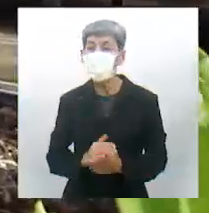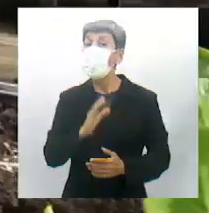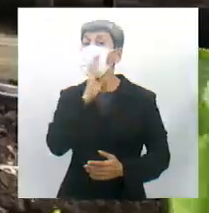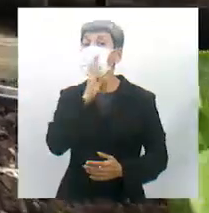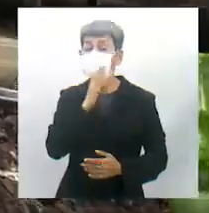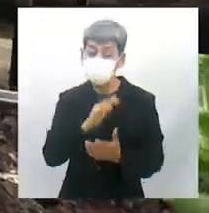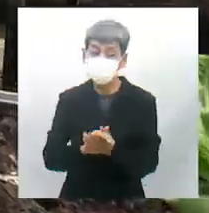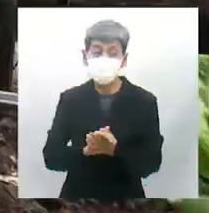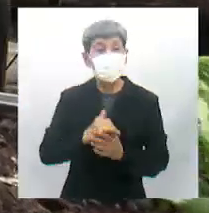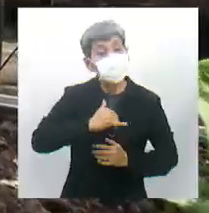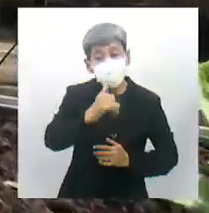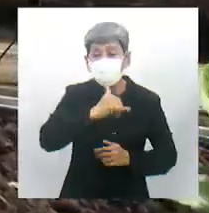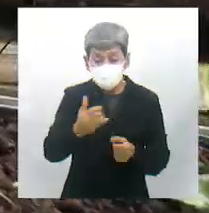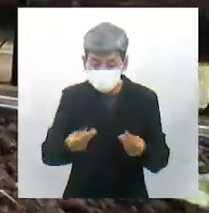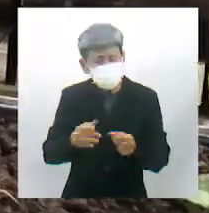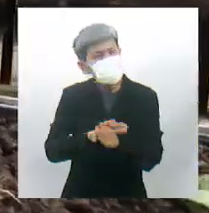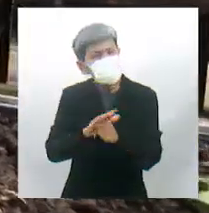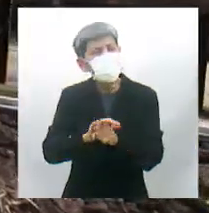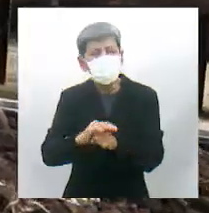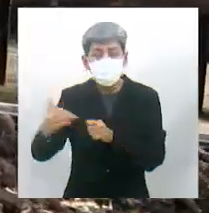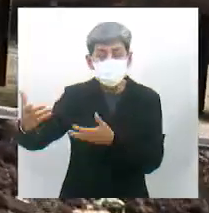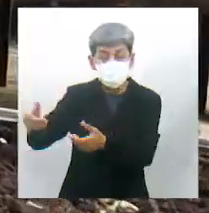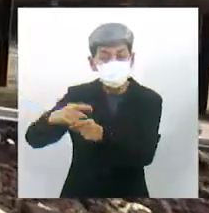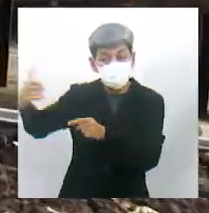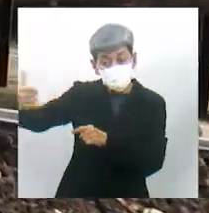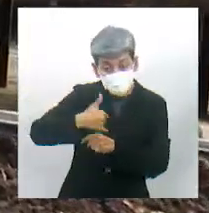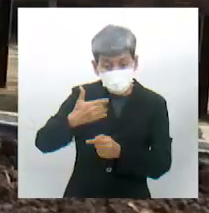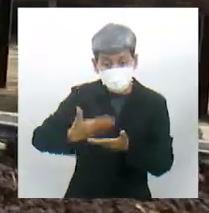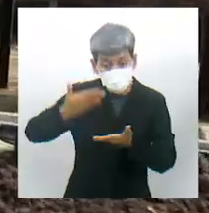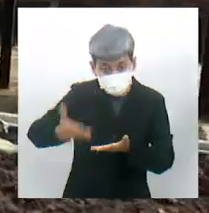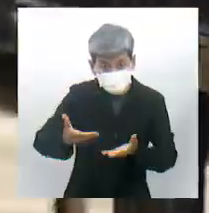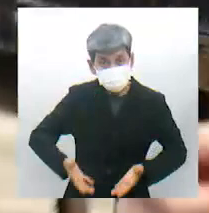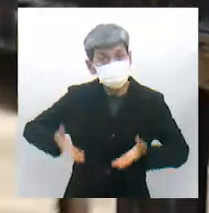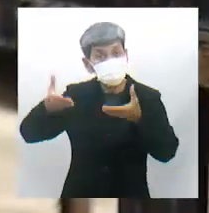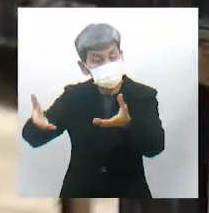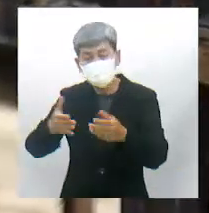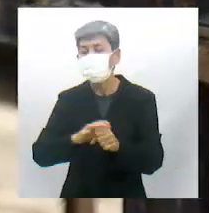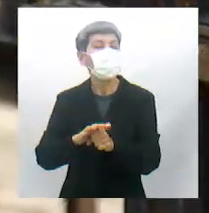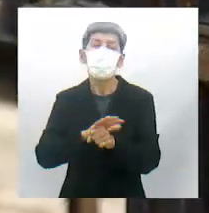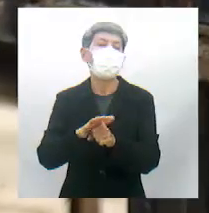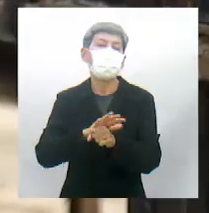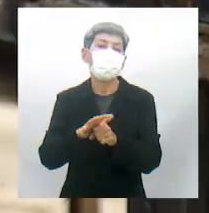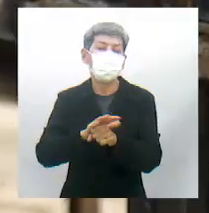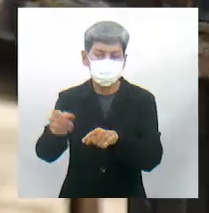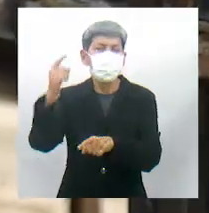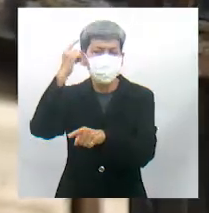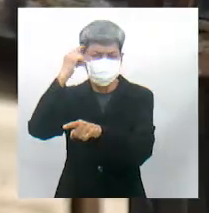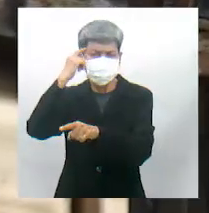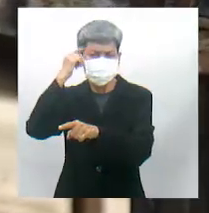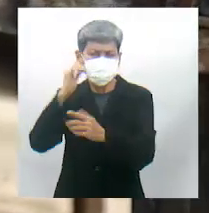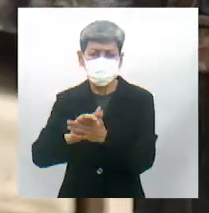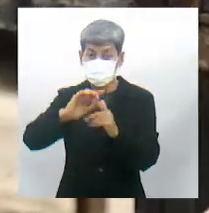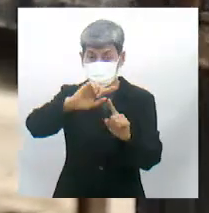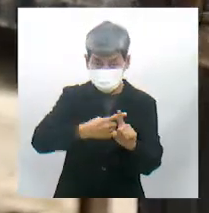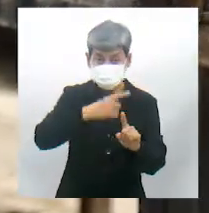ราพื้นที่เราก็มีไม่ค่อยเยอะอะไรอย่างเงี้ยขาวจะมารับเราเขาพอหรอเราส่งให้เขา ก็ไม่พอครับเขาก็เข้าใจว่าเพราะว่า